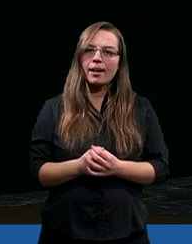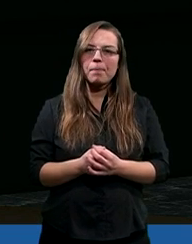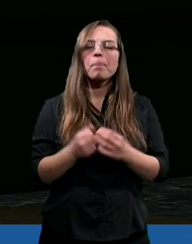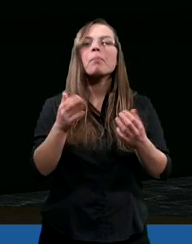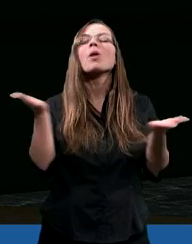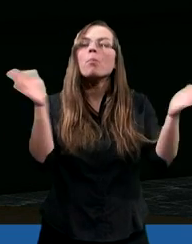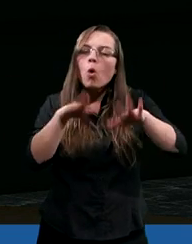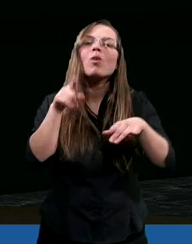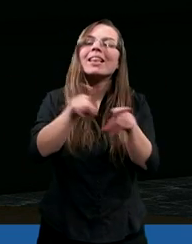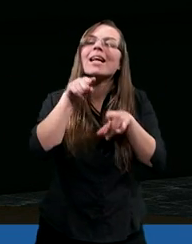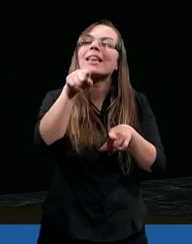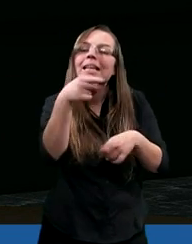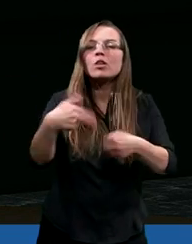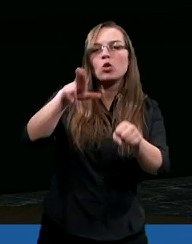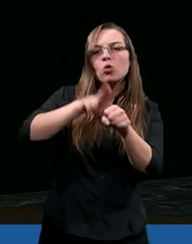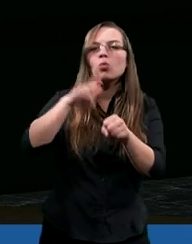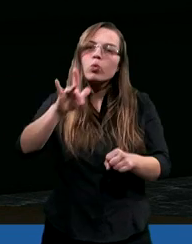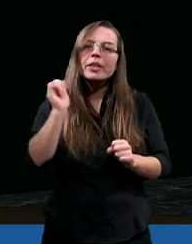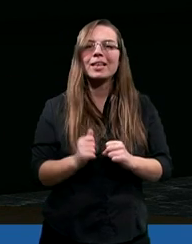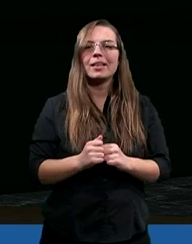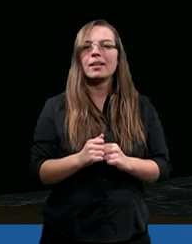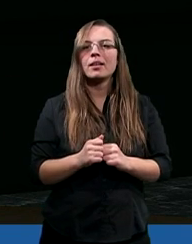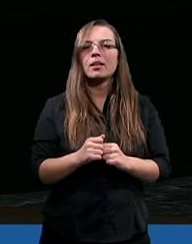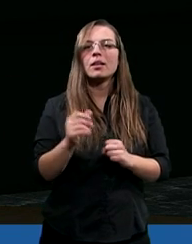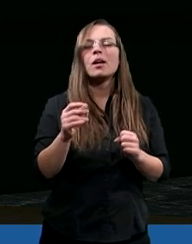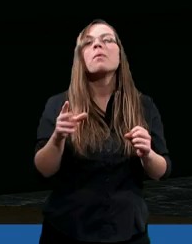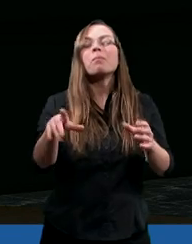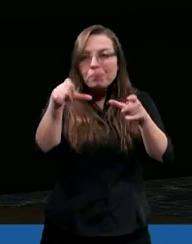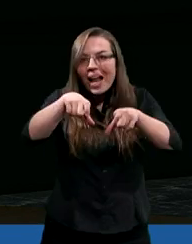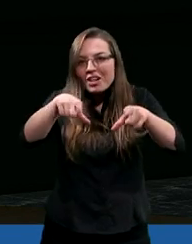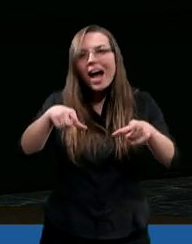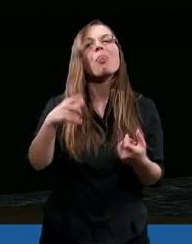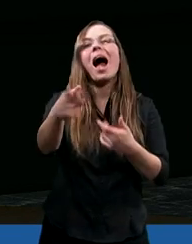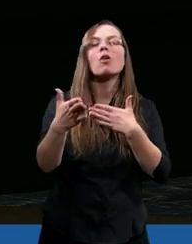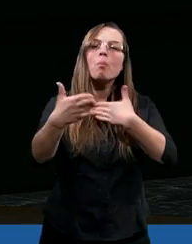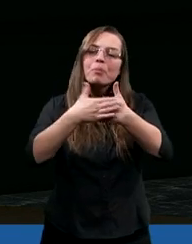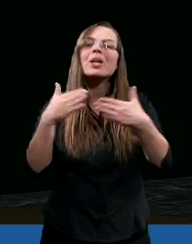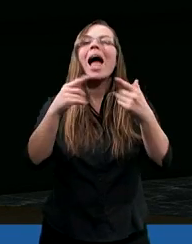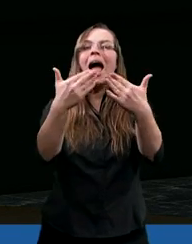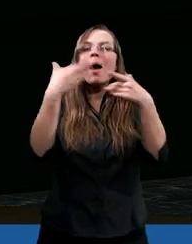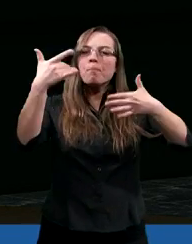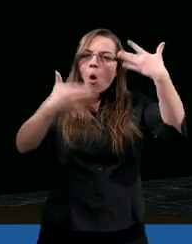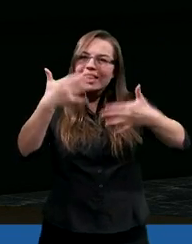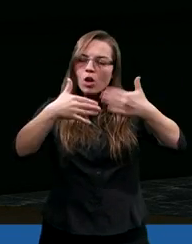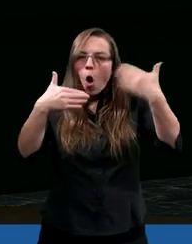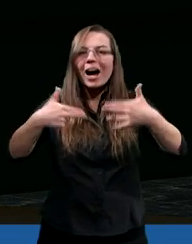Błogosław też tych, którzy teraz zasiadają przy ekranach